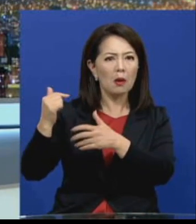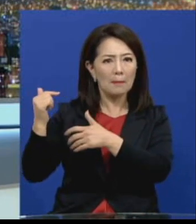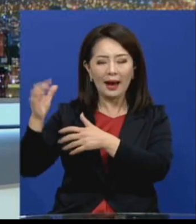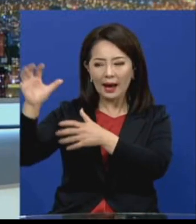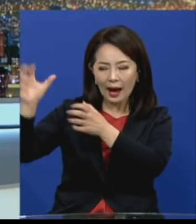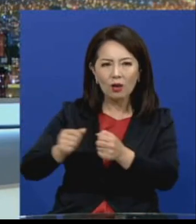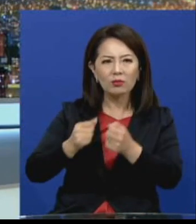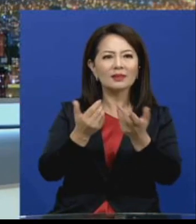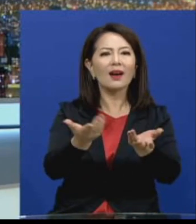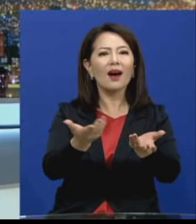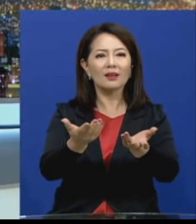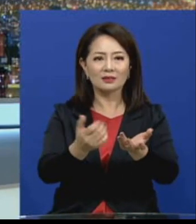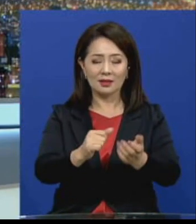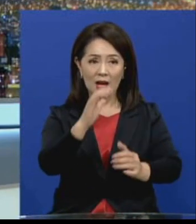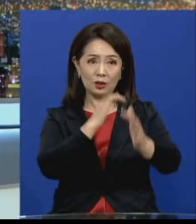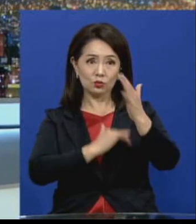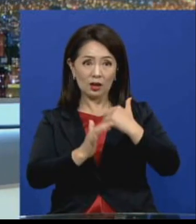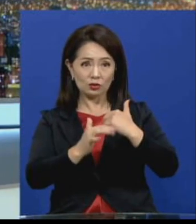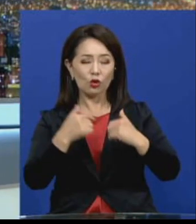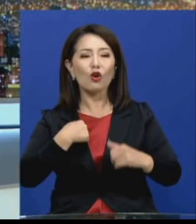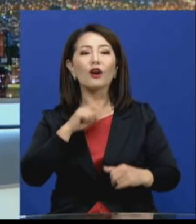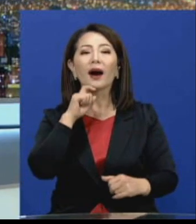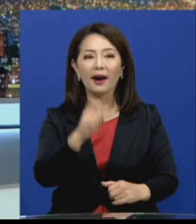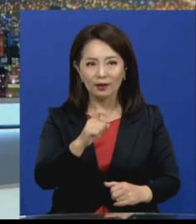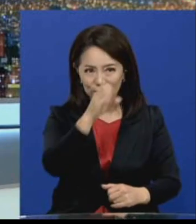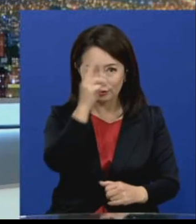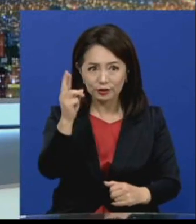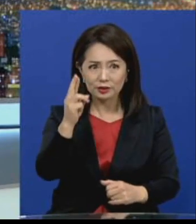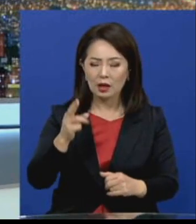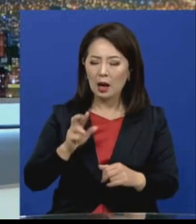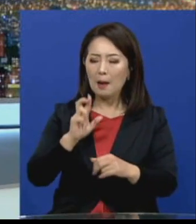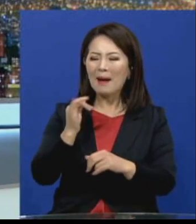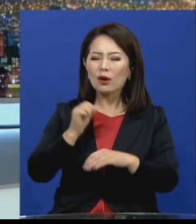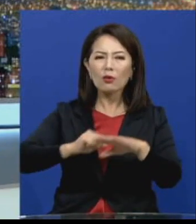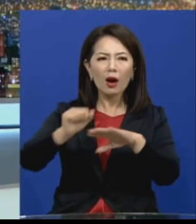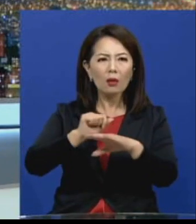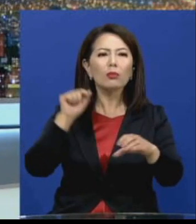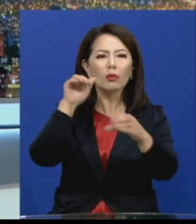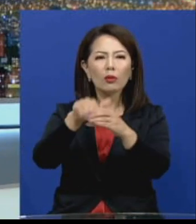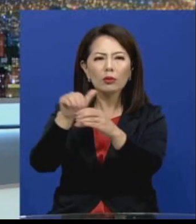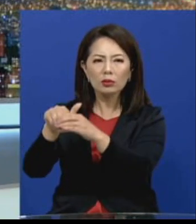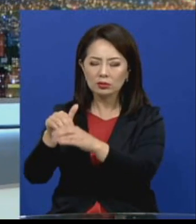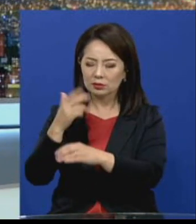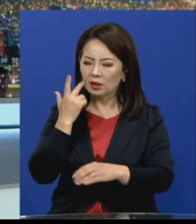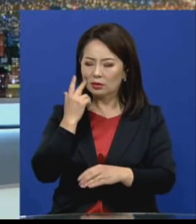асуултад хариулт өглөө. За ер нь баруун аймгуудад ажиллахад аймаг бүрт иргэд энэ асуудлыг уулзалтын үеэр ерөнхийлөгчөөс тодруулсан.